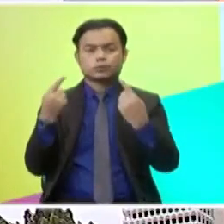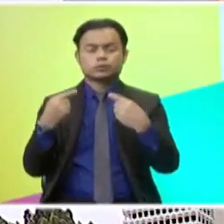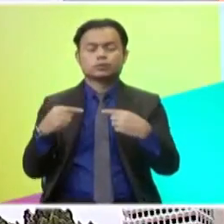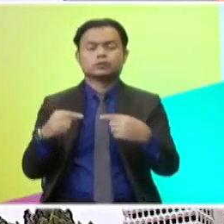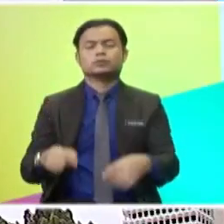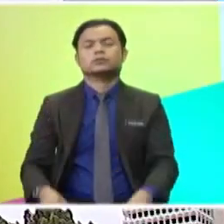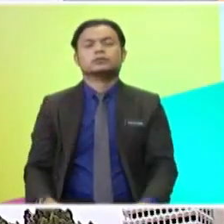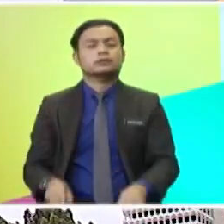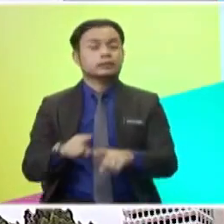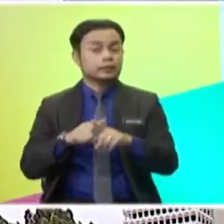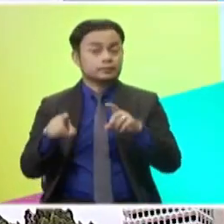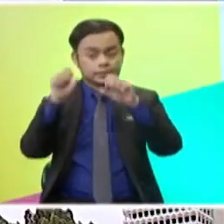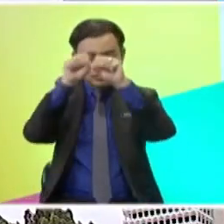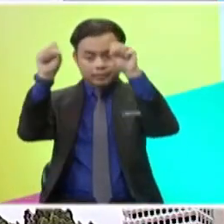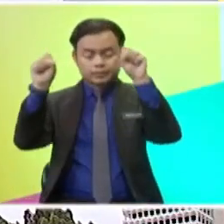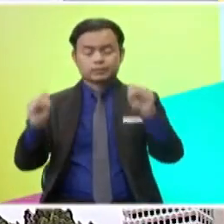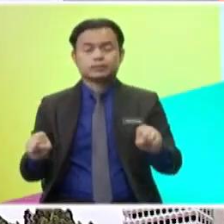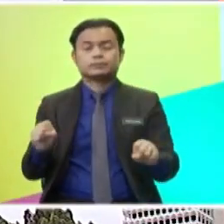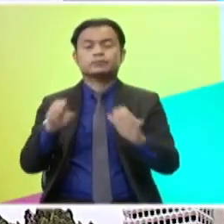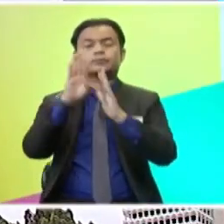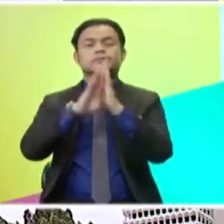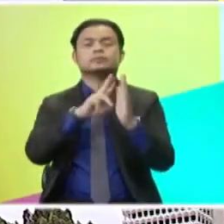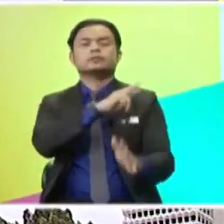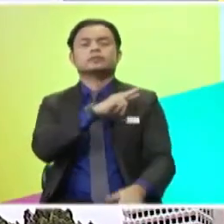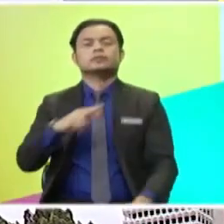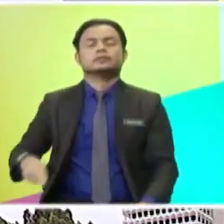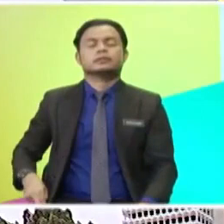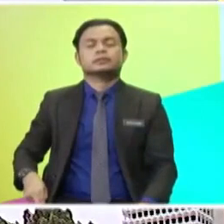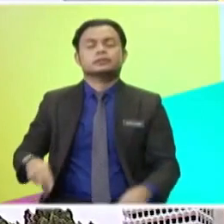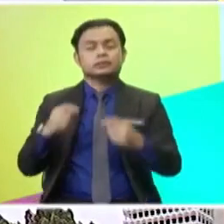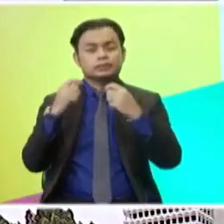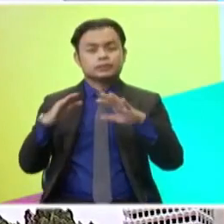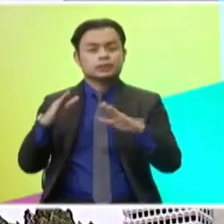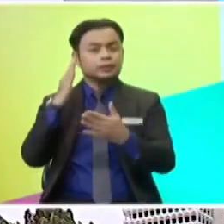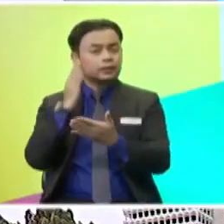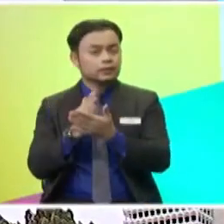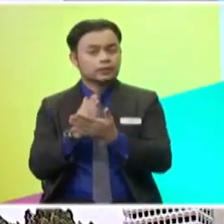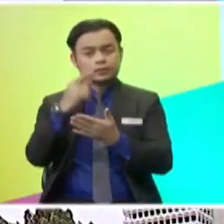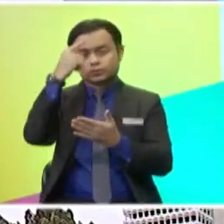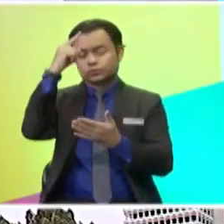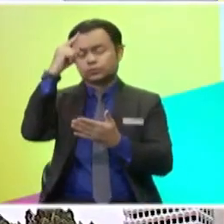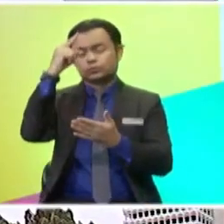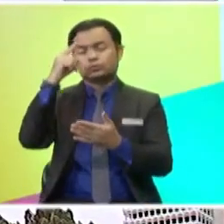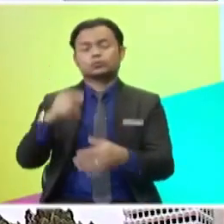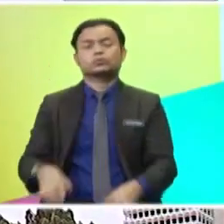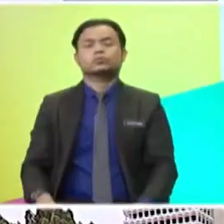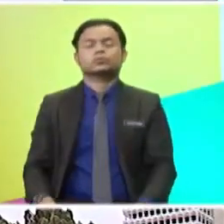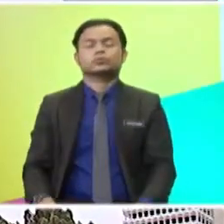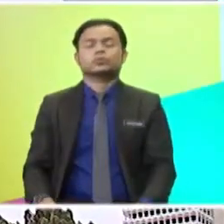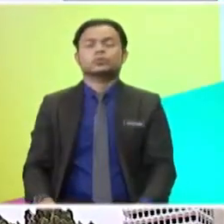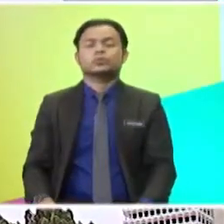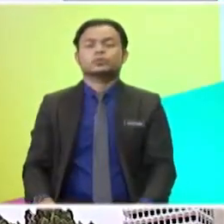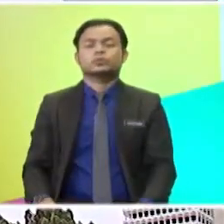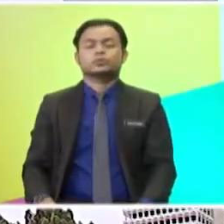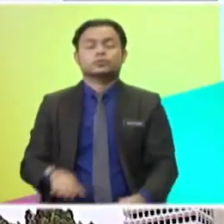yang digunakan pada ketika itu telah berjaya sedikit sebanyak menghalang daripada British untuk terus menjajah tanah Melayu